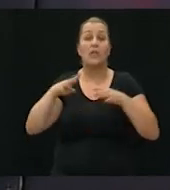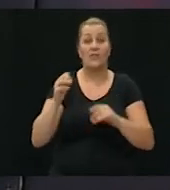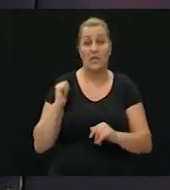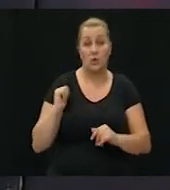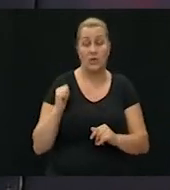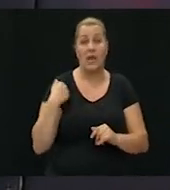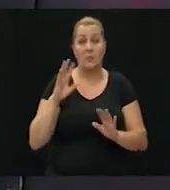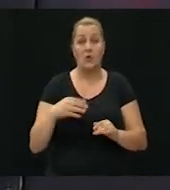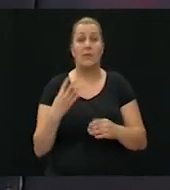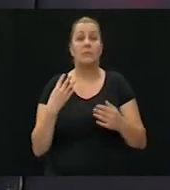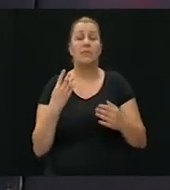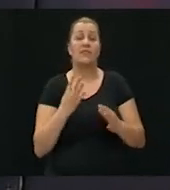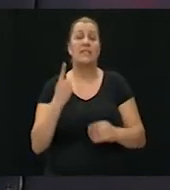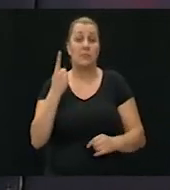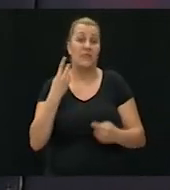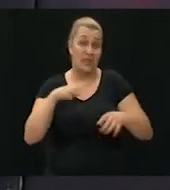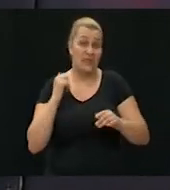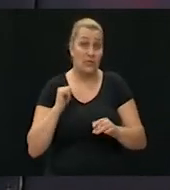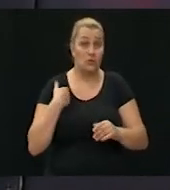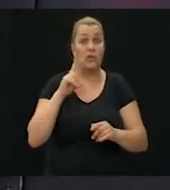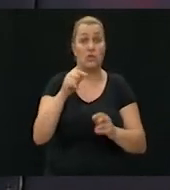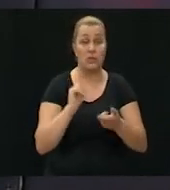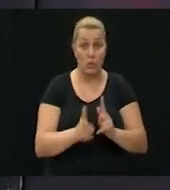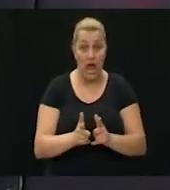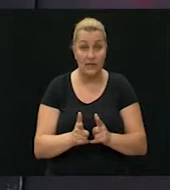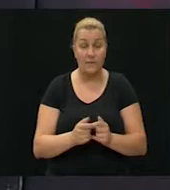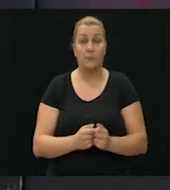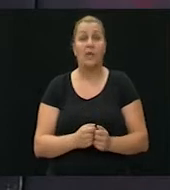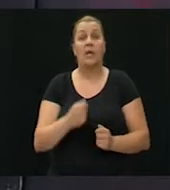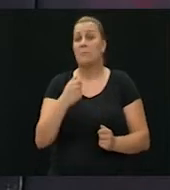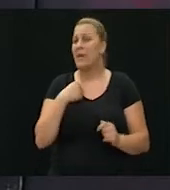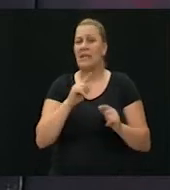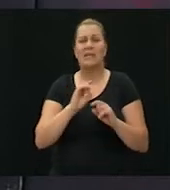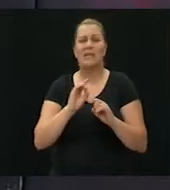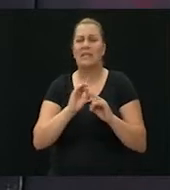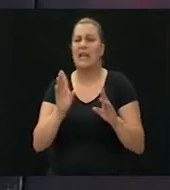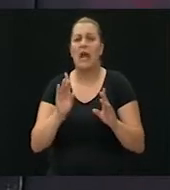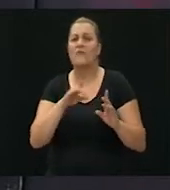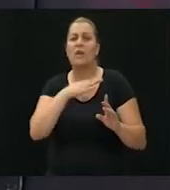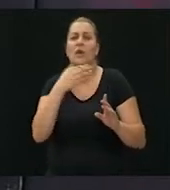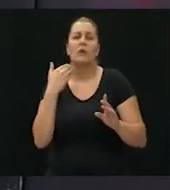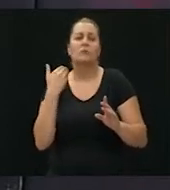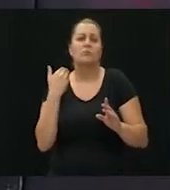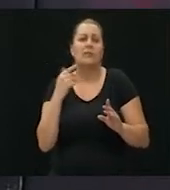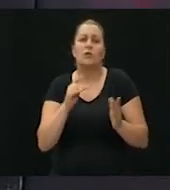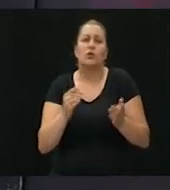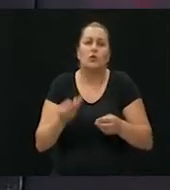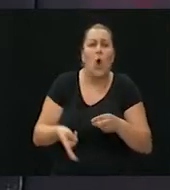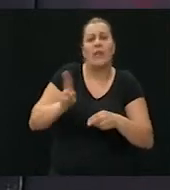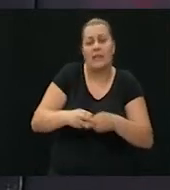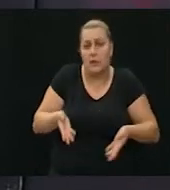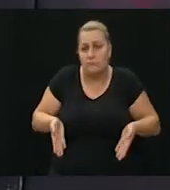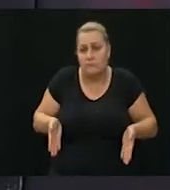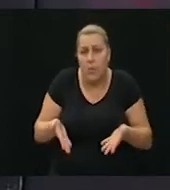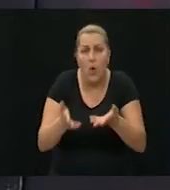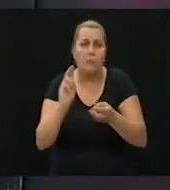godina, 91. da nije bio potreban nikakav nagovor, nikakav poziv dodatan od bilo koga, nego to je bila